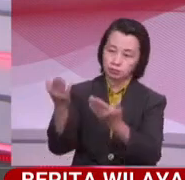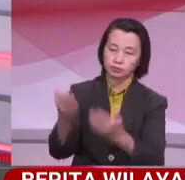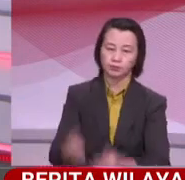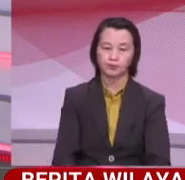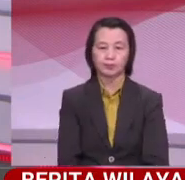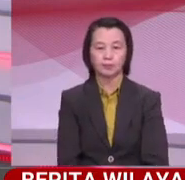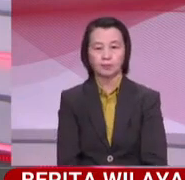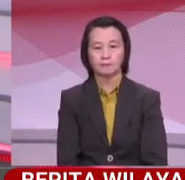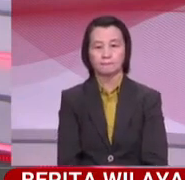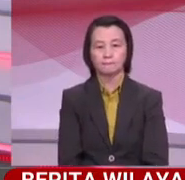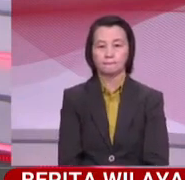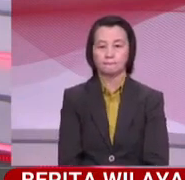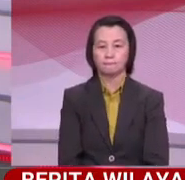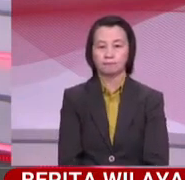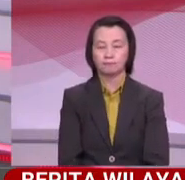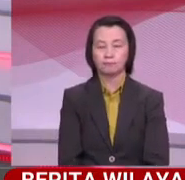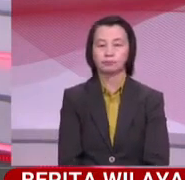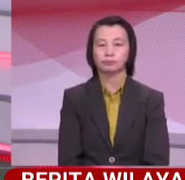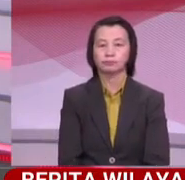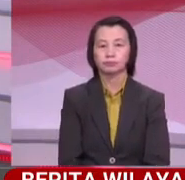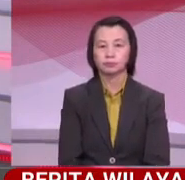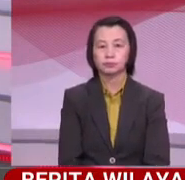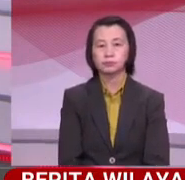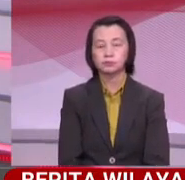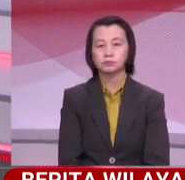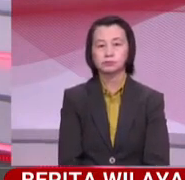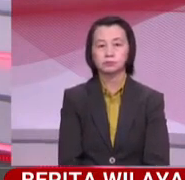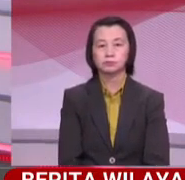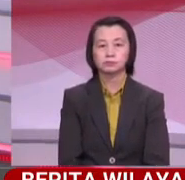hai hai hai hai